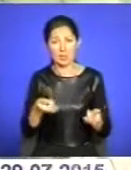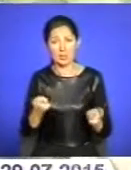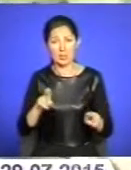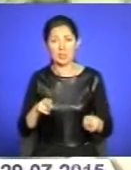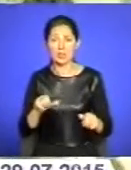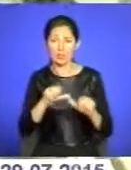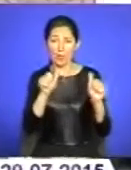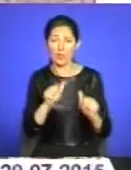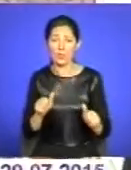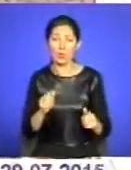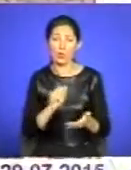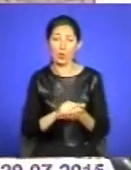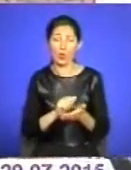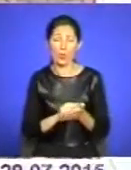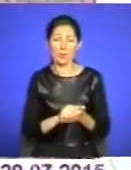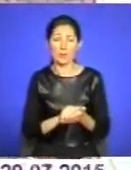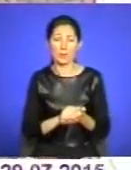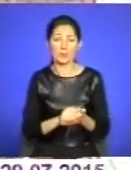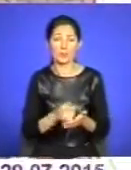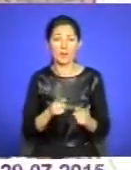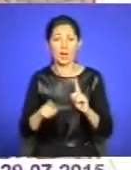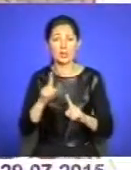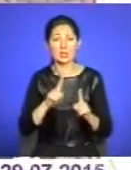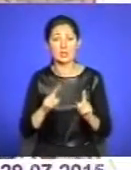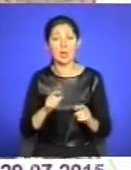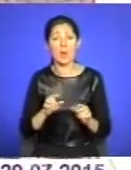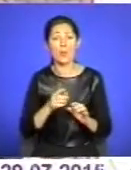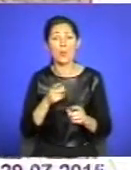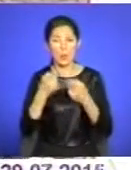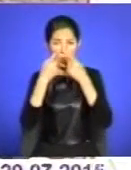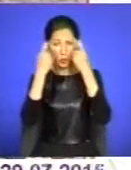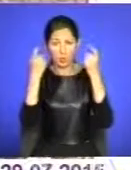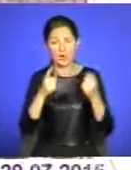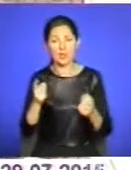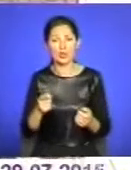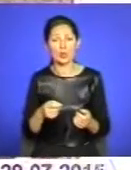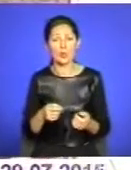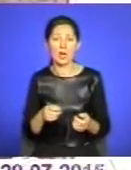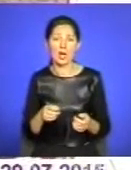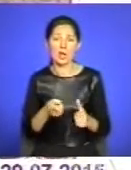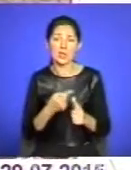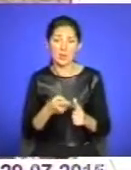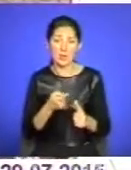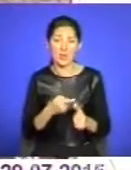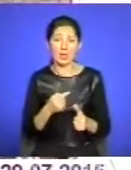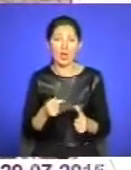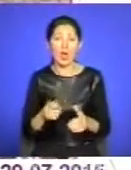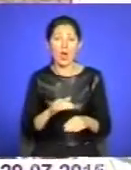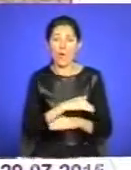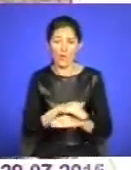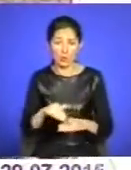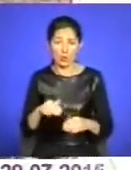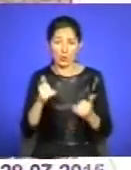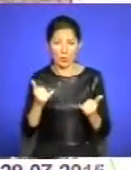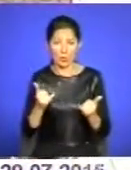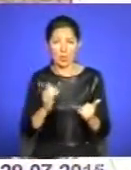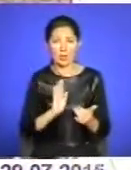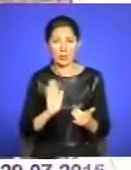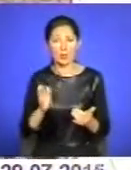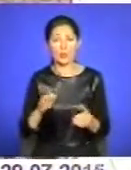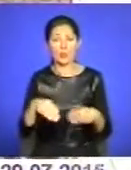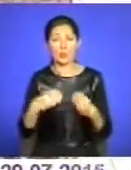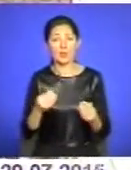документів. Сесія проголосувала за те, щоб назвати вулицю. Що на черзі, які дії? Ну, тепер на черзі будемо подавати інформаційний